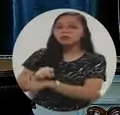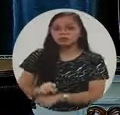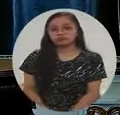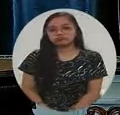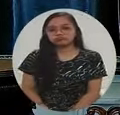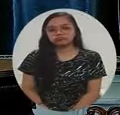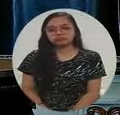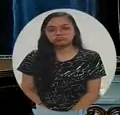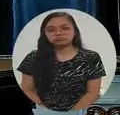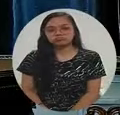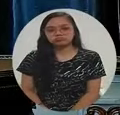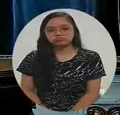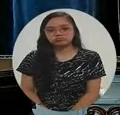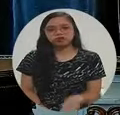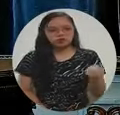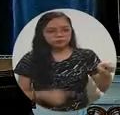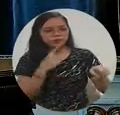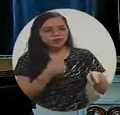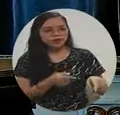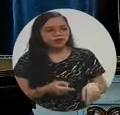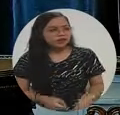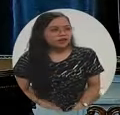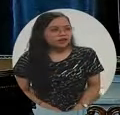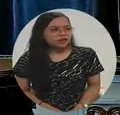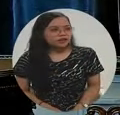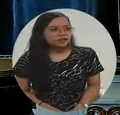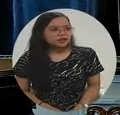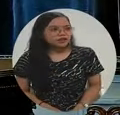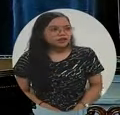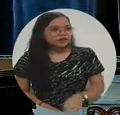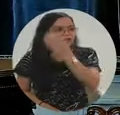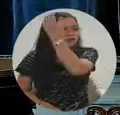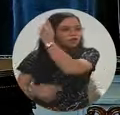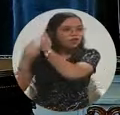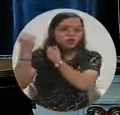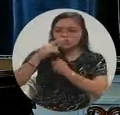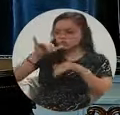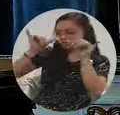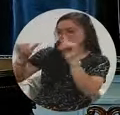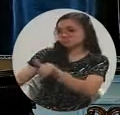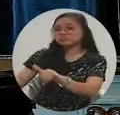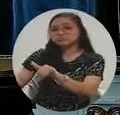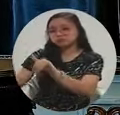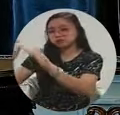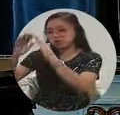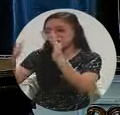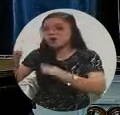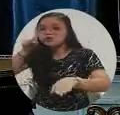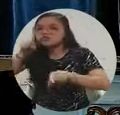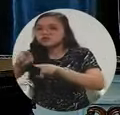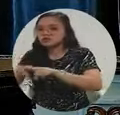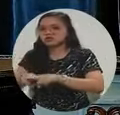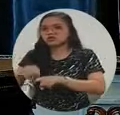kwitrabaho. Nya, ano na siya, dito sa Gapuyo, sa iyong Ikson, wagi goal in